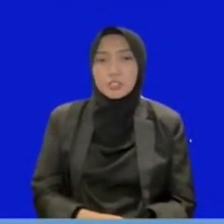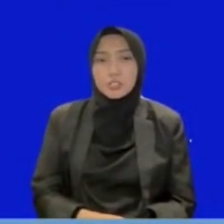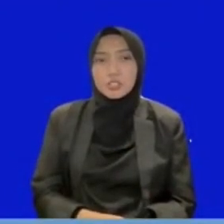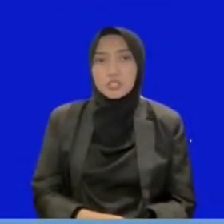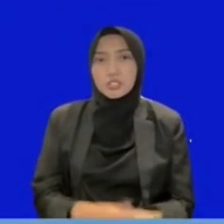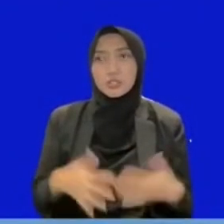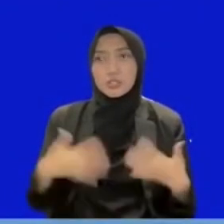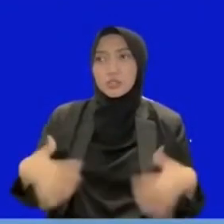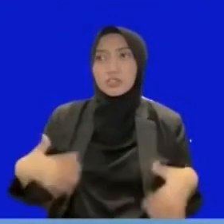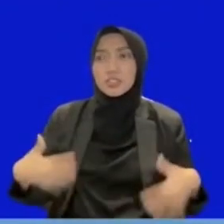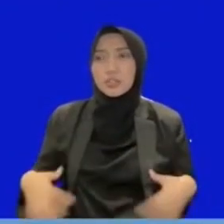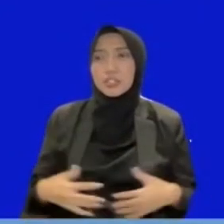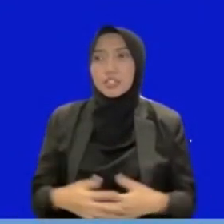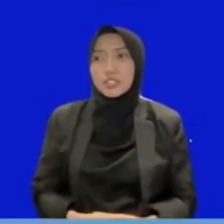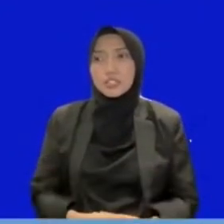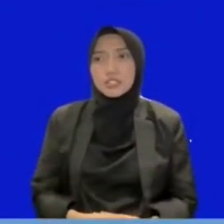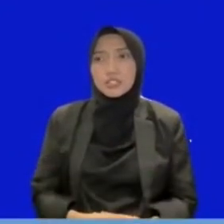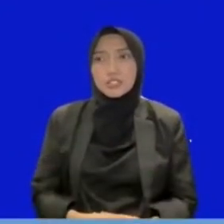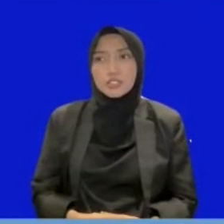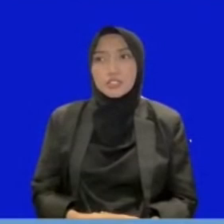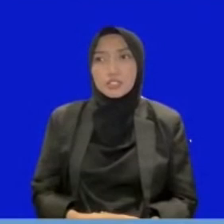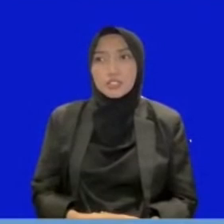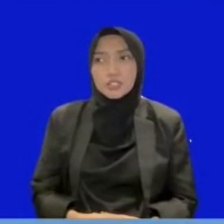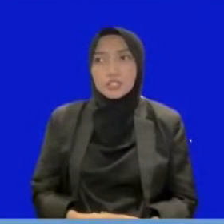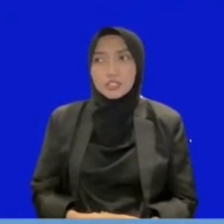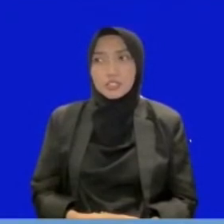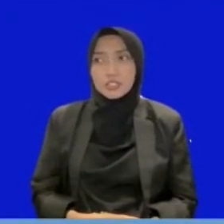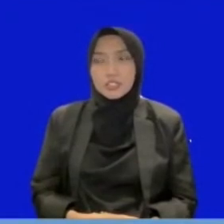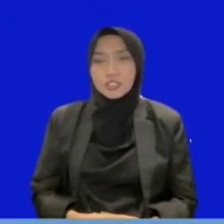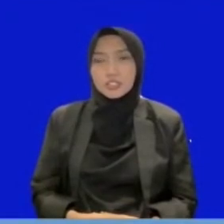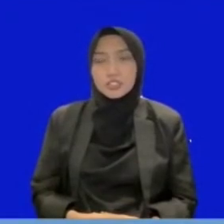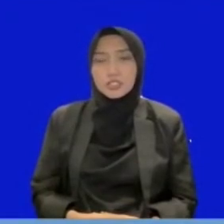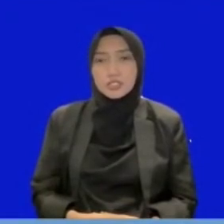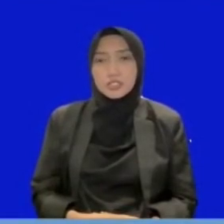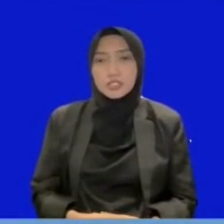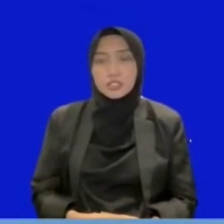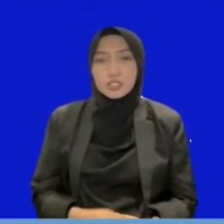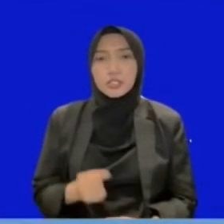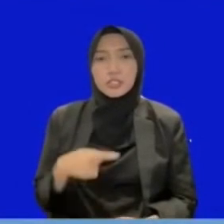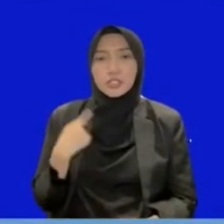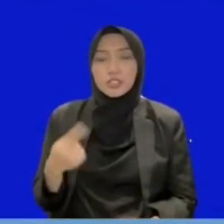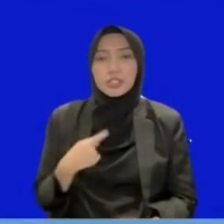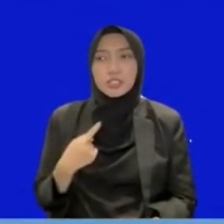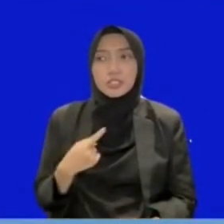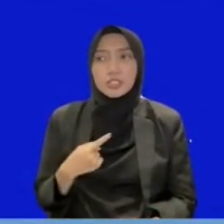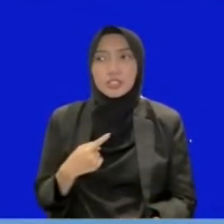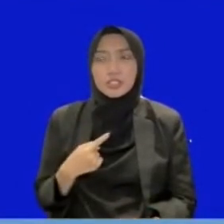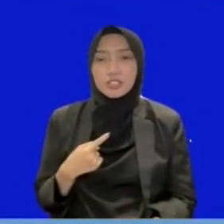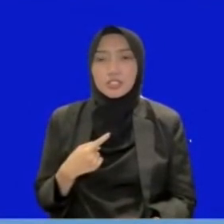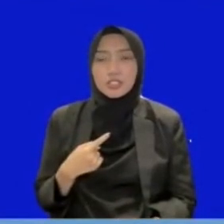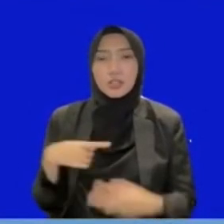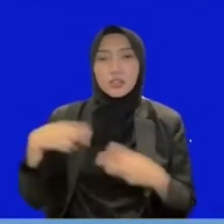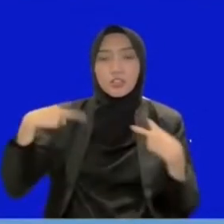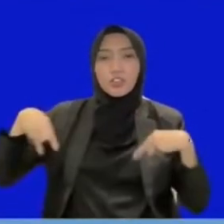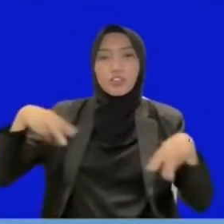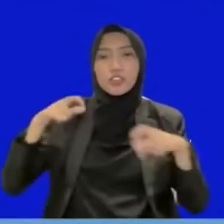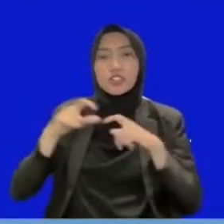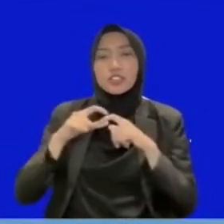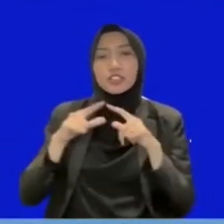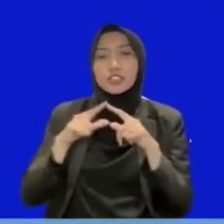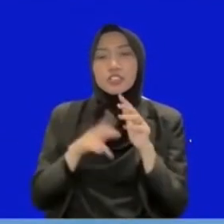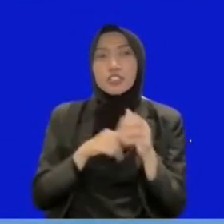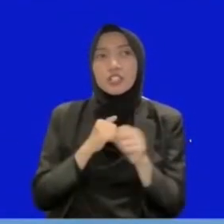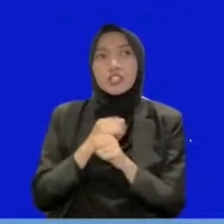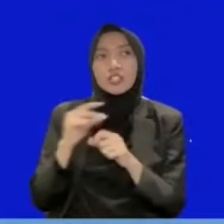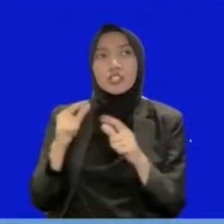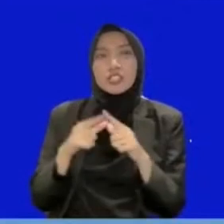Luar biasa sekali sambutannya ketika kita membuka pendaftaran untuk volunteer Sangiran International Youth Forum